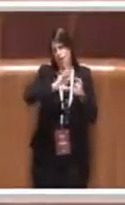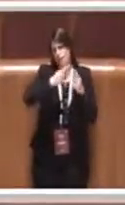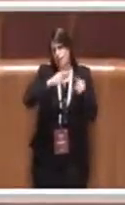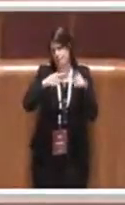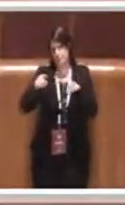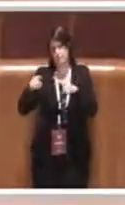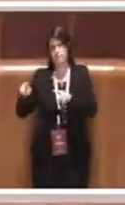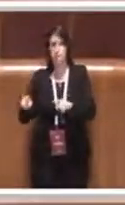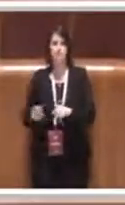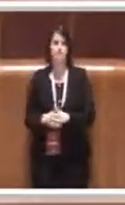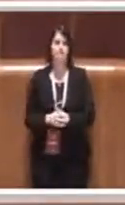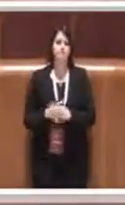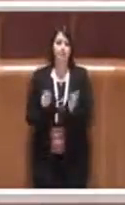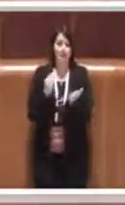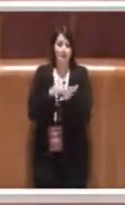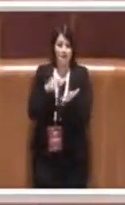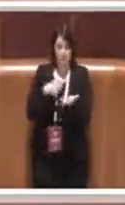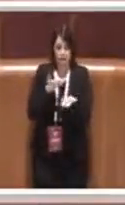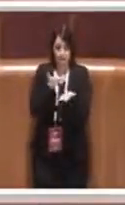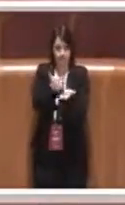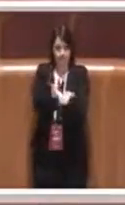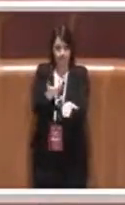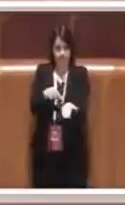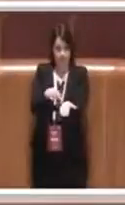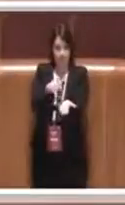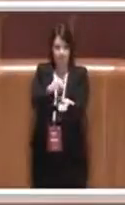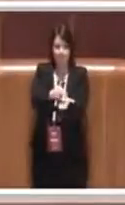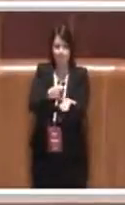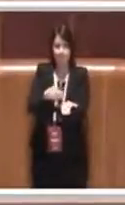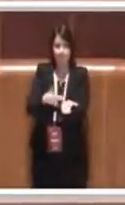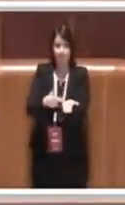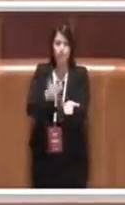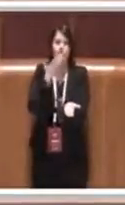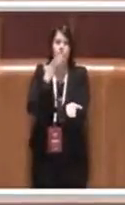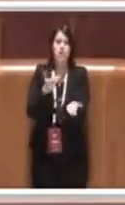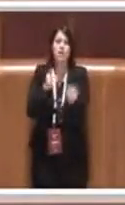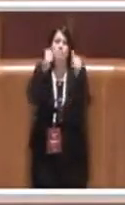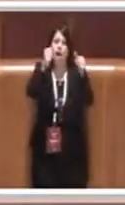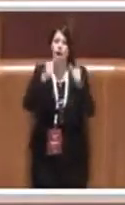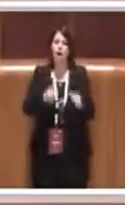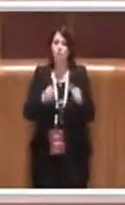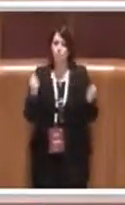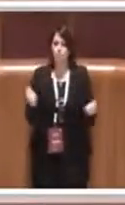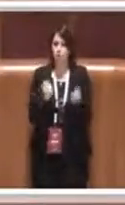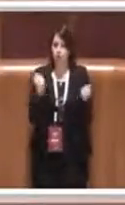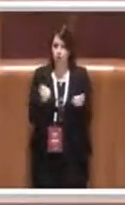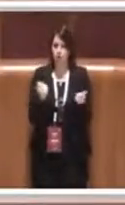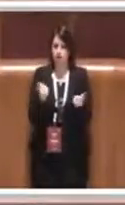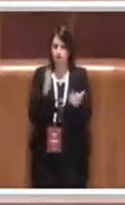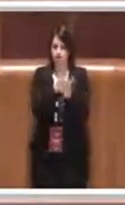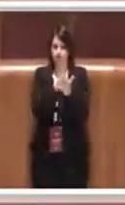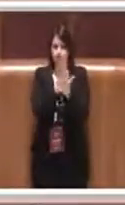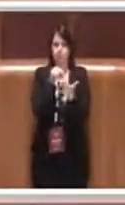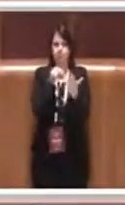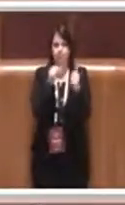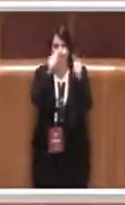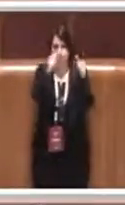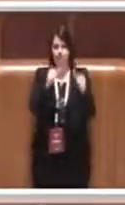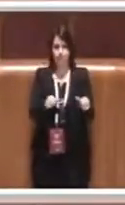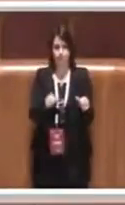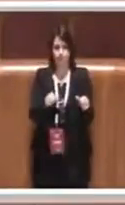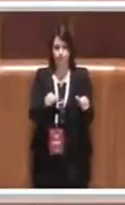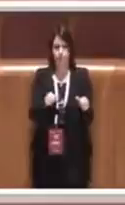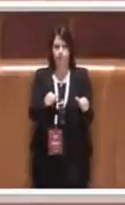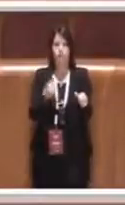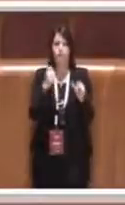nell'emendamento che è stato presentato chiediamo di pubblicare un bando per assegnarle entro il 30 giugno e